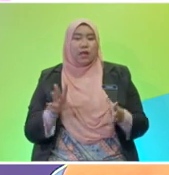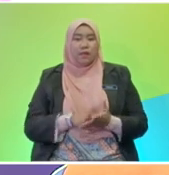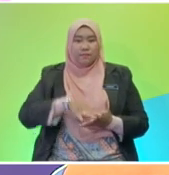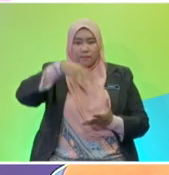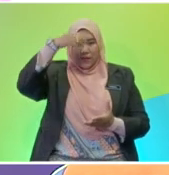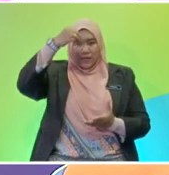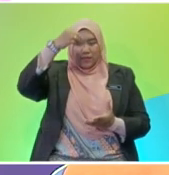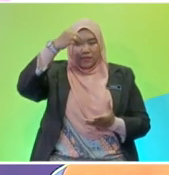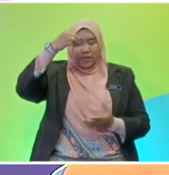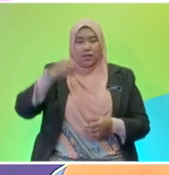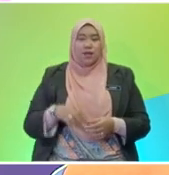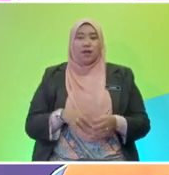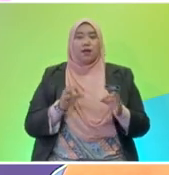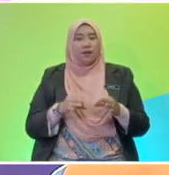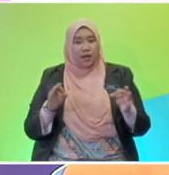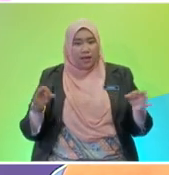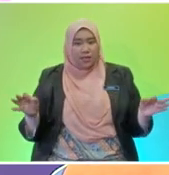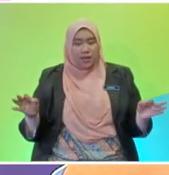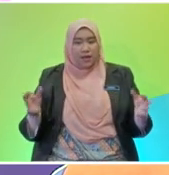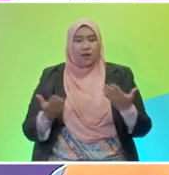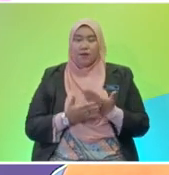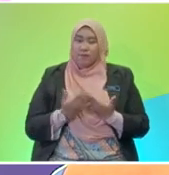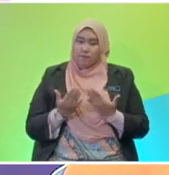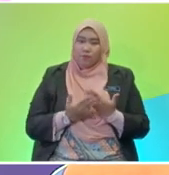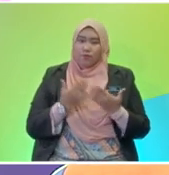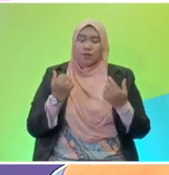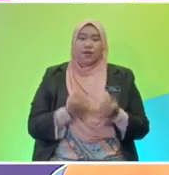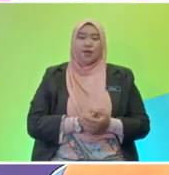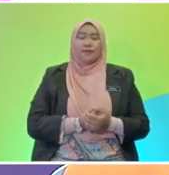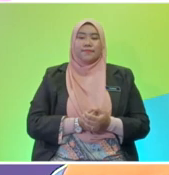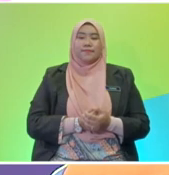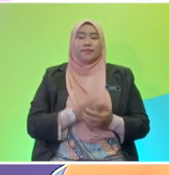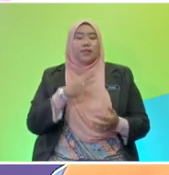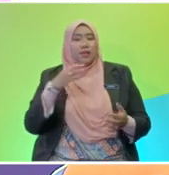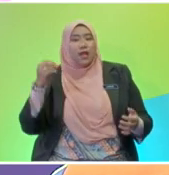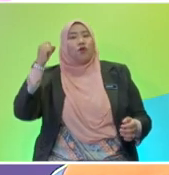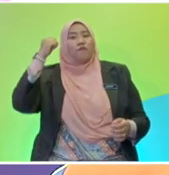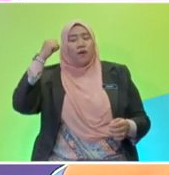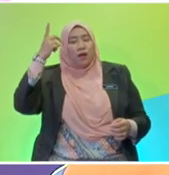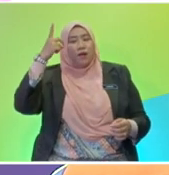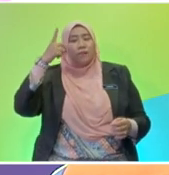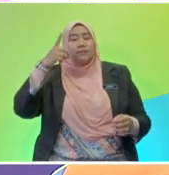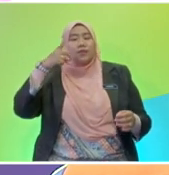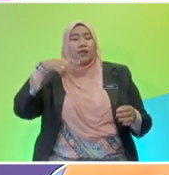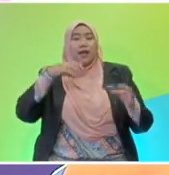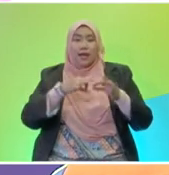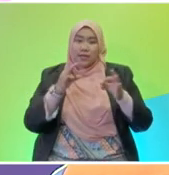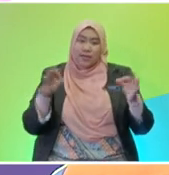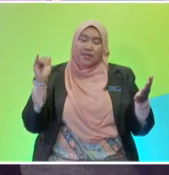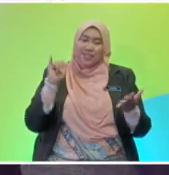ayat mudah bukan Haji kita belajar tentang ayat tapi kita paham kandungan ayat tersebut